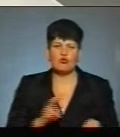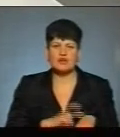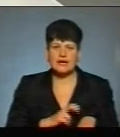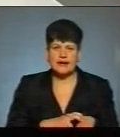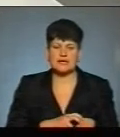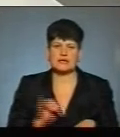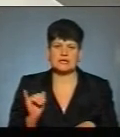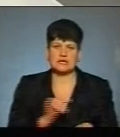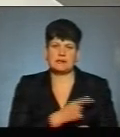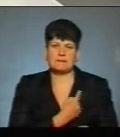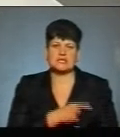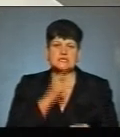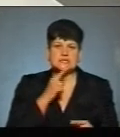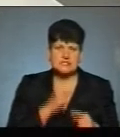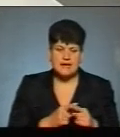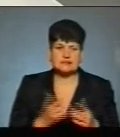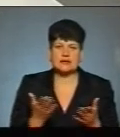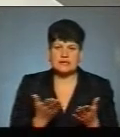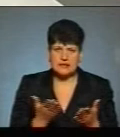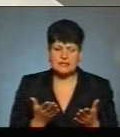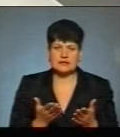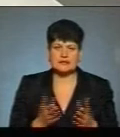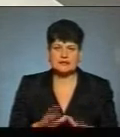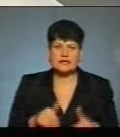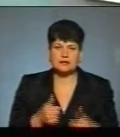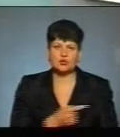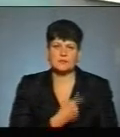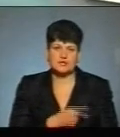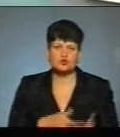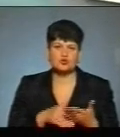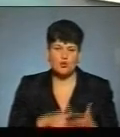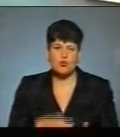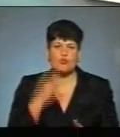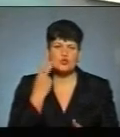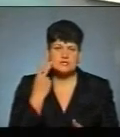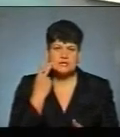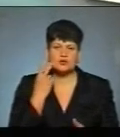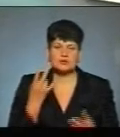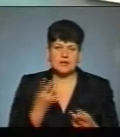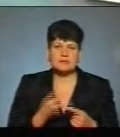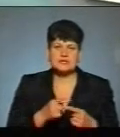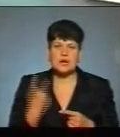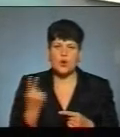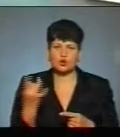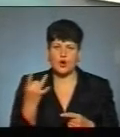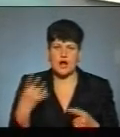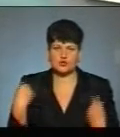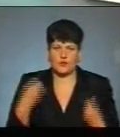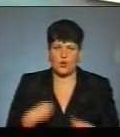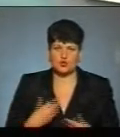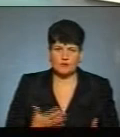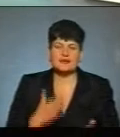і медсестри, які безпосередньо надають медичну допомогу, постійно треба ці оце одноразові костюми. Фактично є